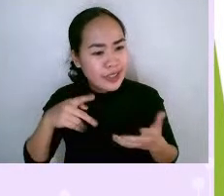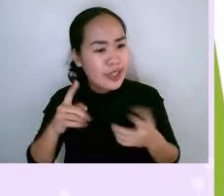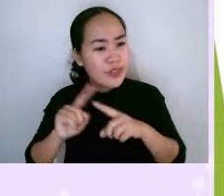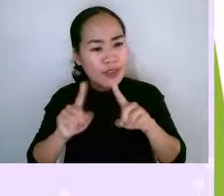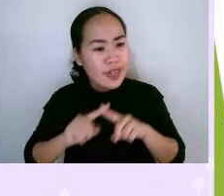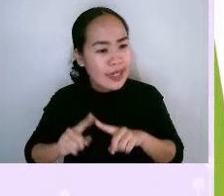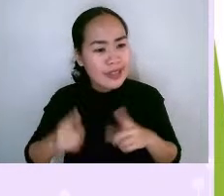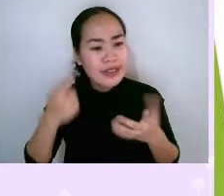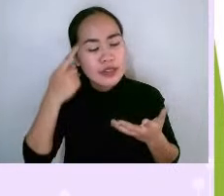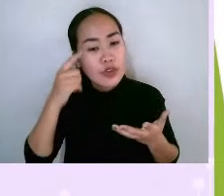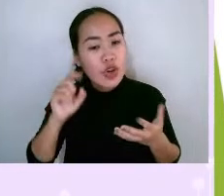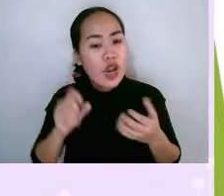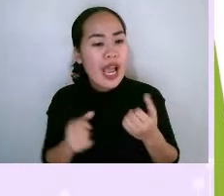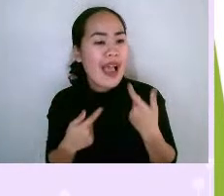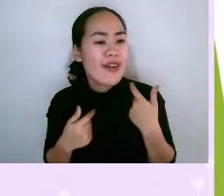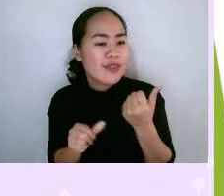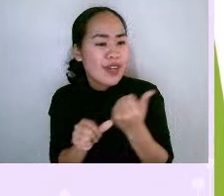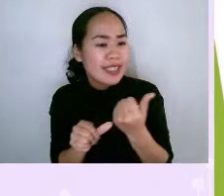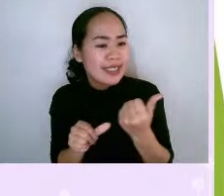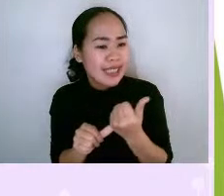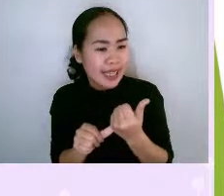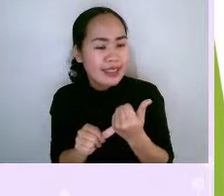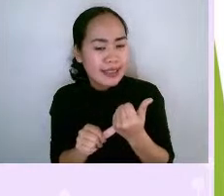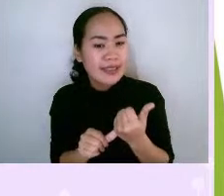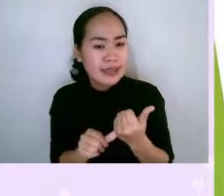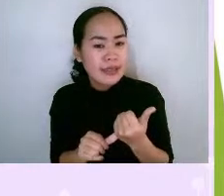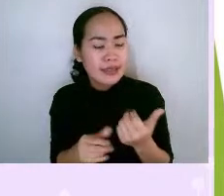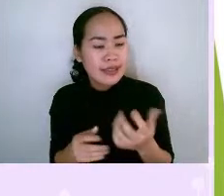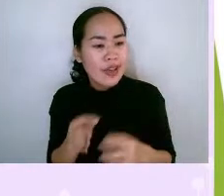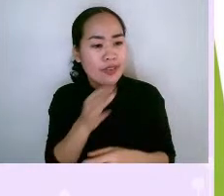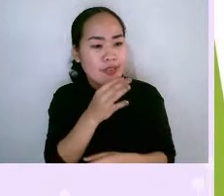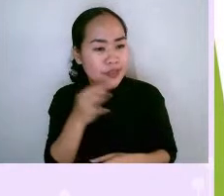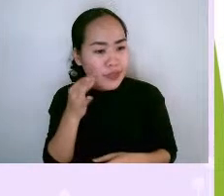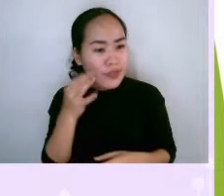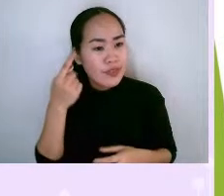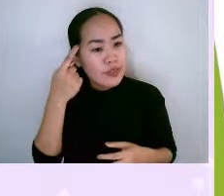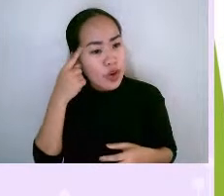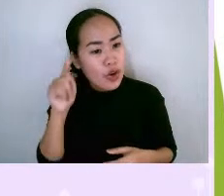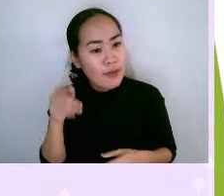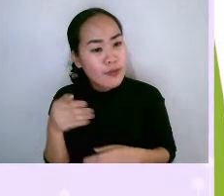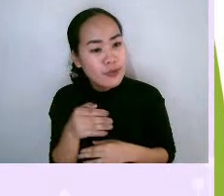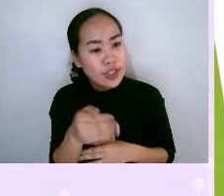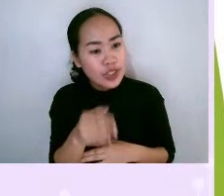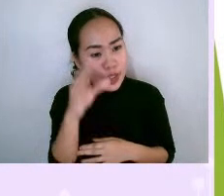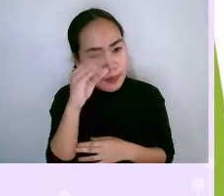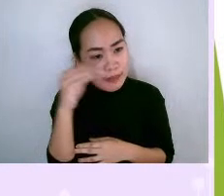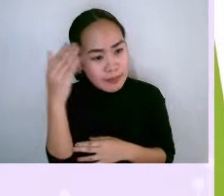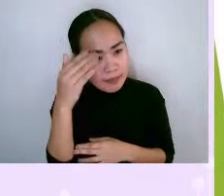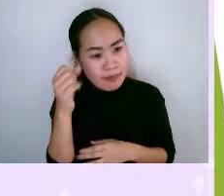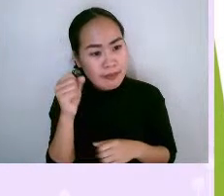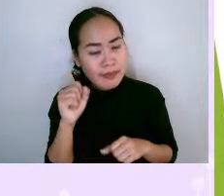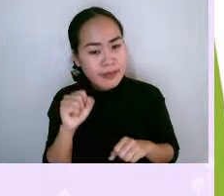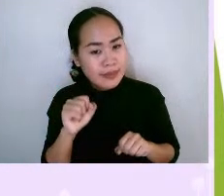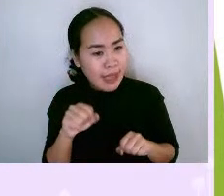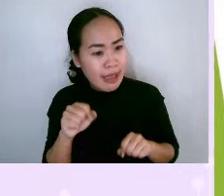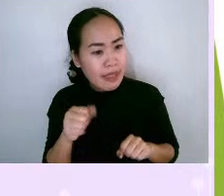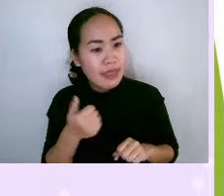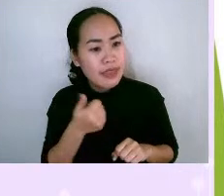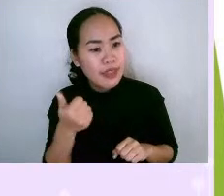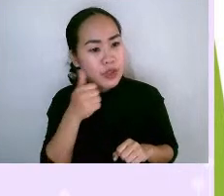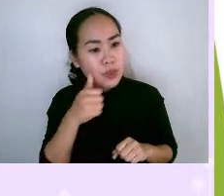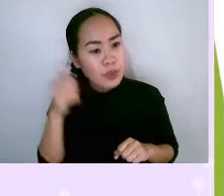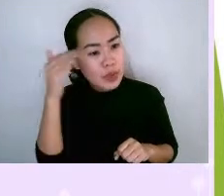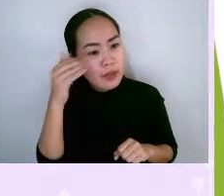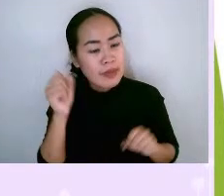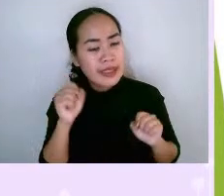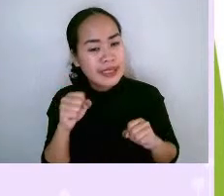farmers, sa fisher folk, sa ating mga mangingisda na nandoon din sa ating